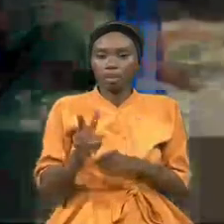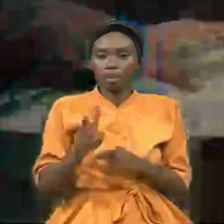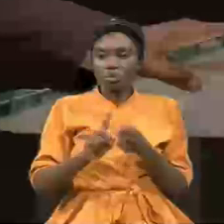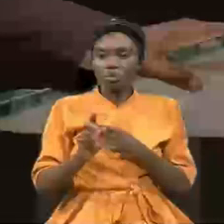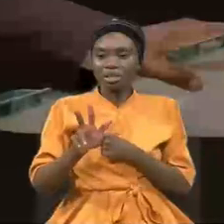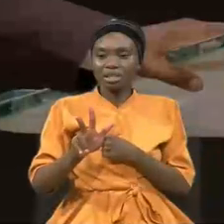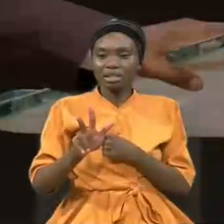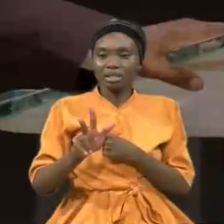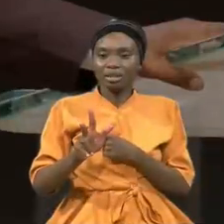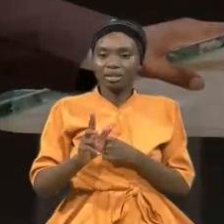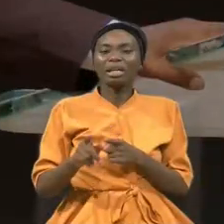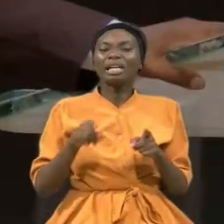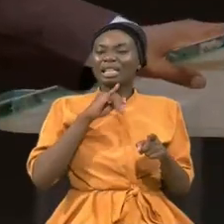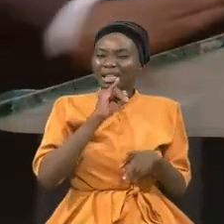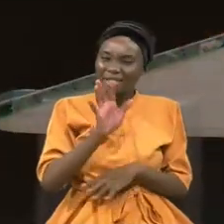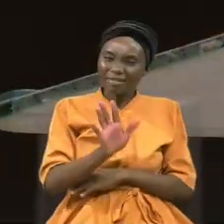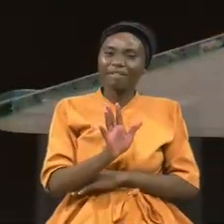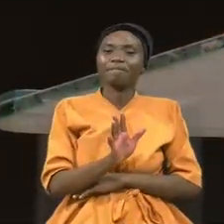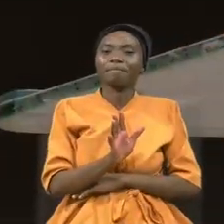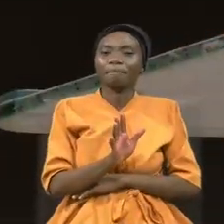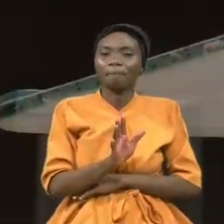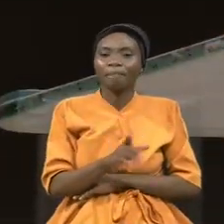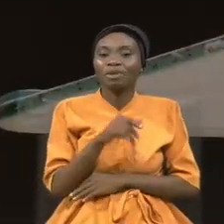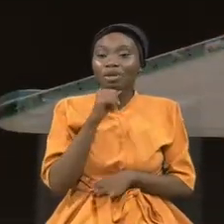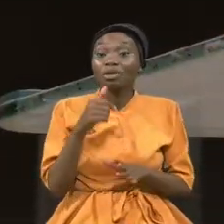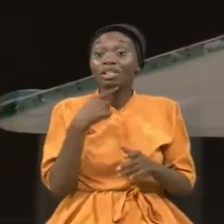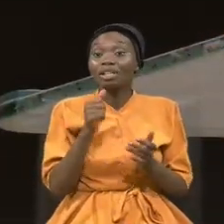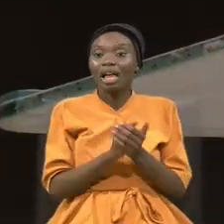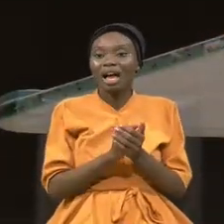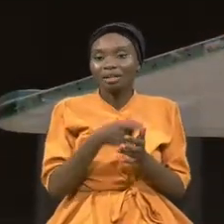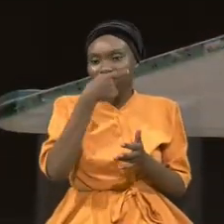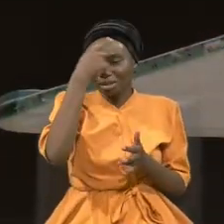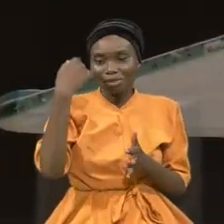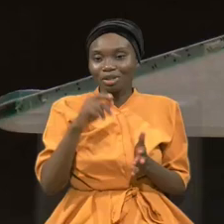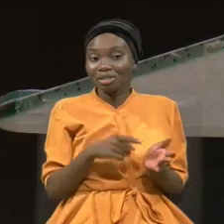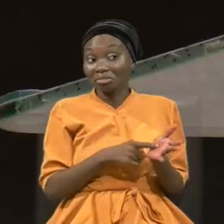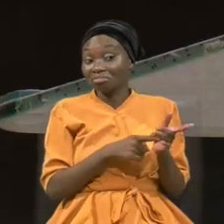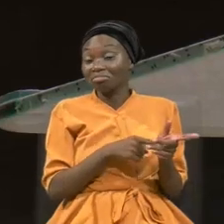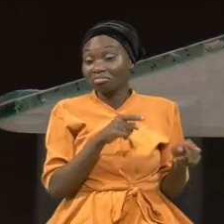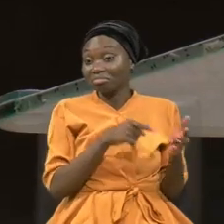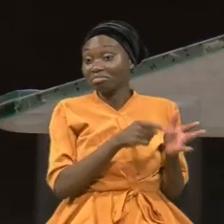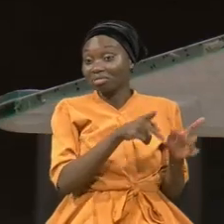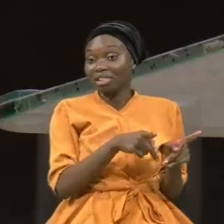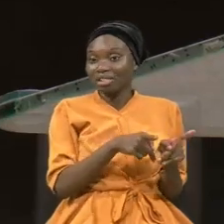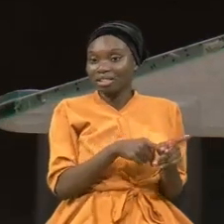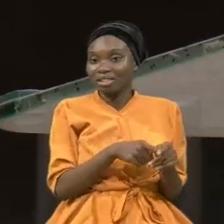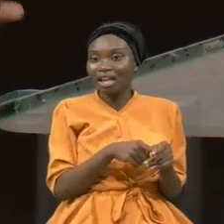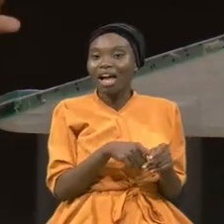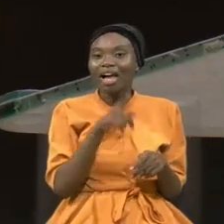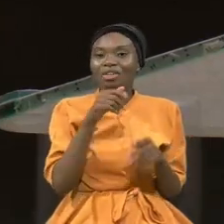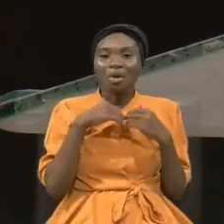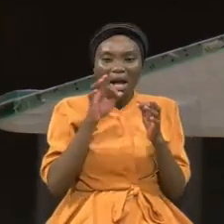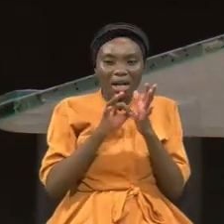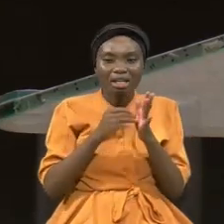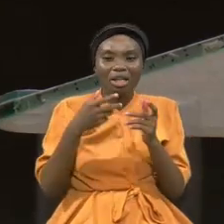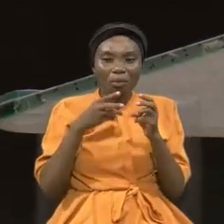la personne, 2 plus 3, c'est 5. On ne dit pas que à cause de lui, lui ne calcule pas